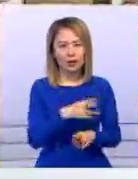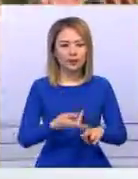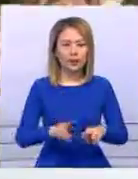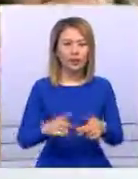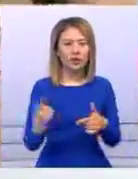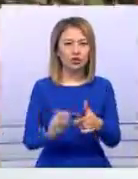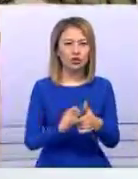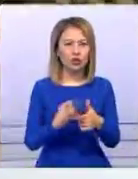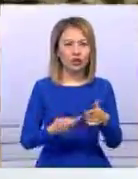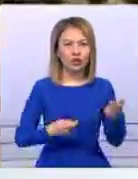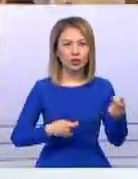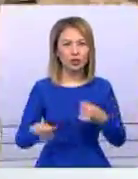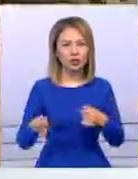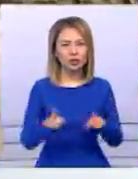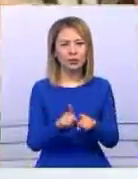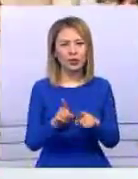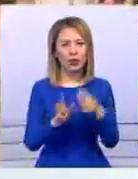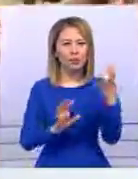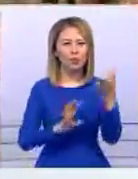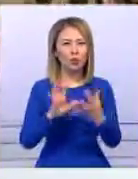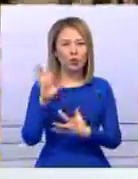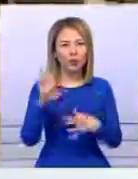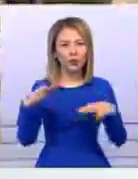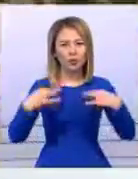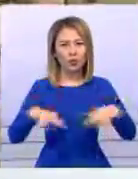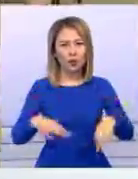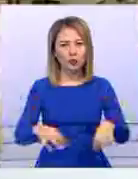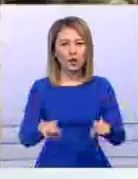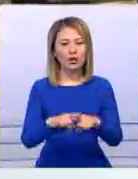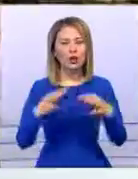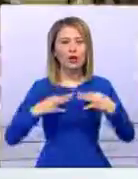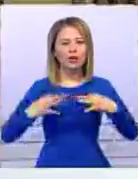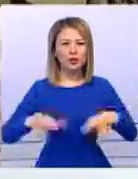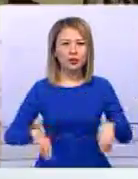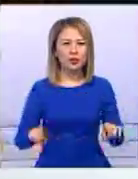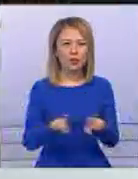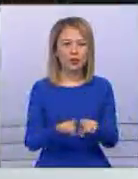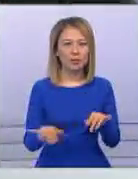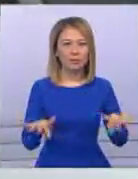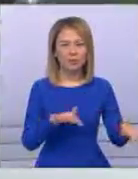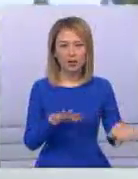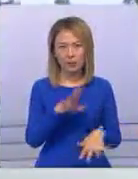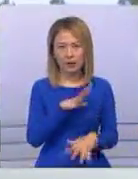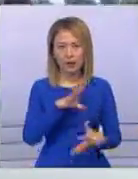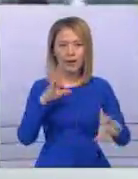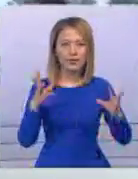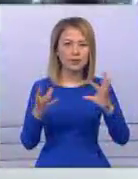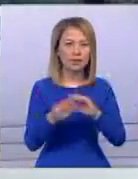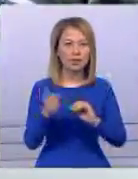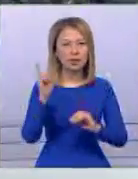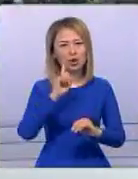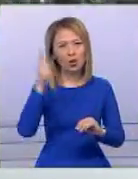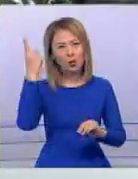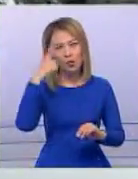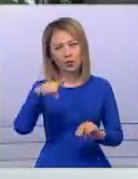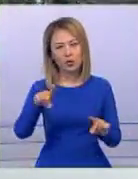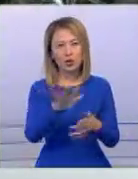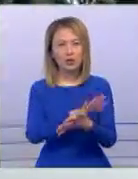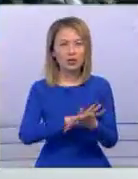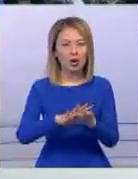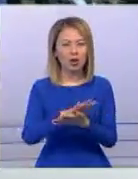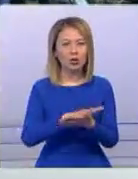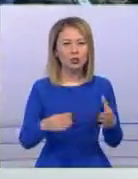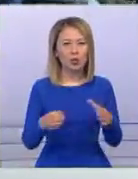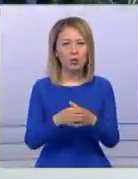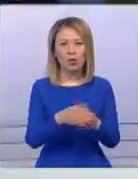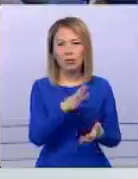Олар аялдаған сәтте жанкешті көлігімен автобус жанына келіп, жарылғышты іске қосқан. Әзірге қастандықты ешқандай топ